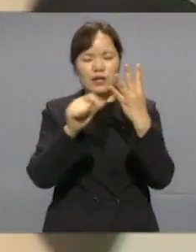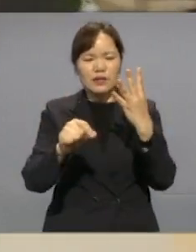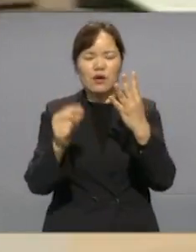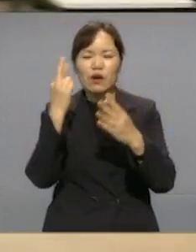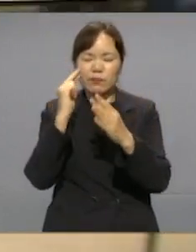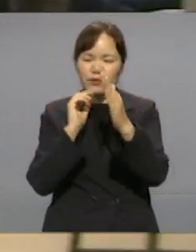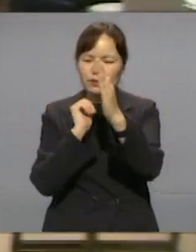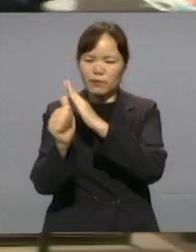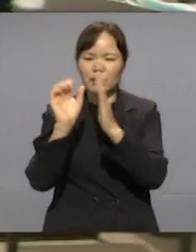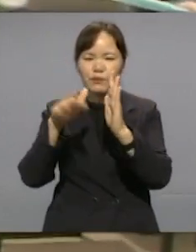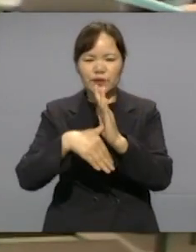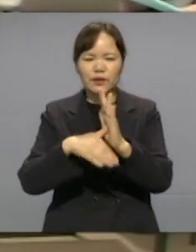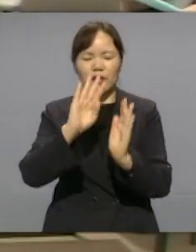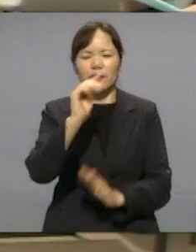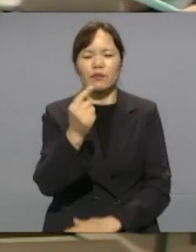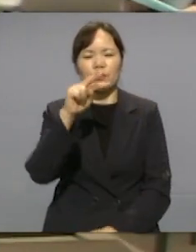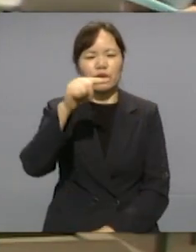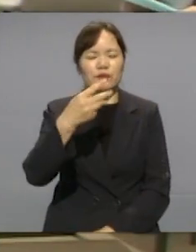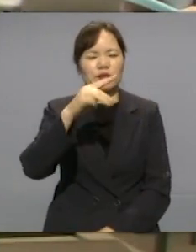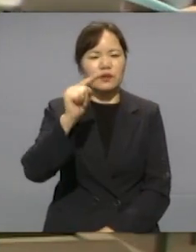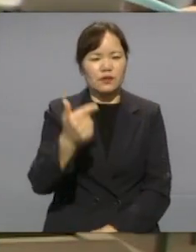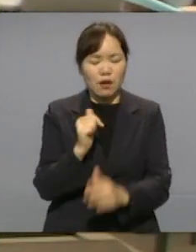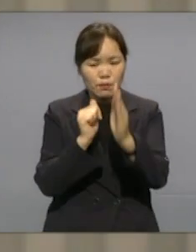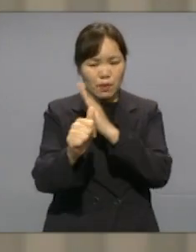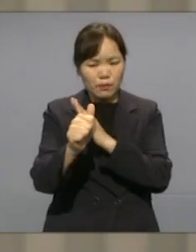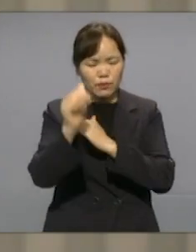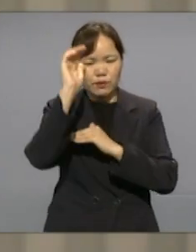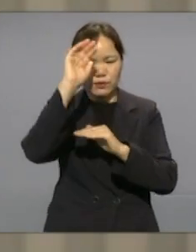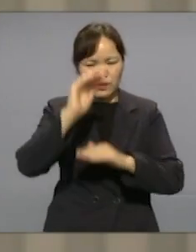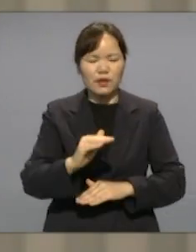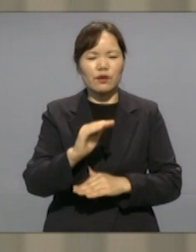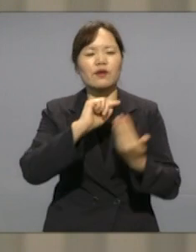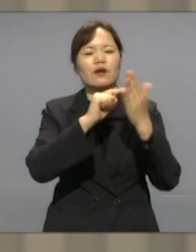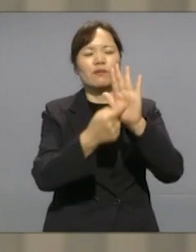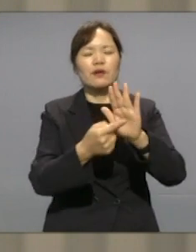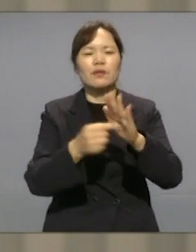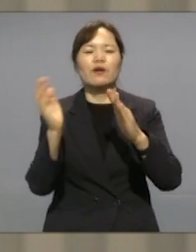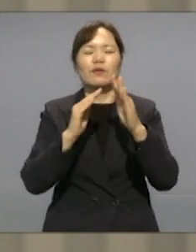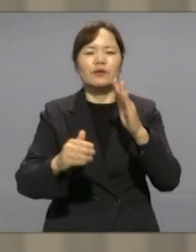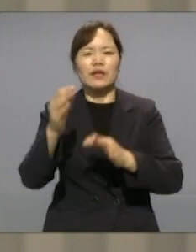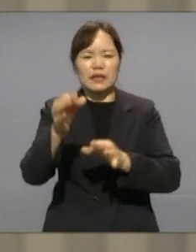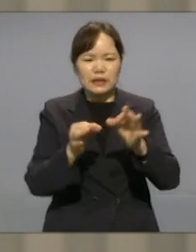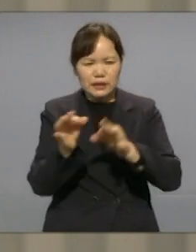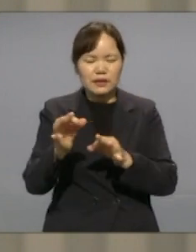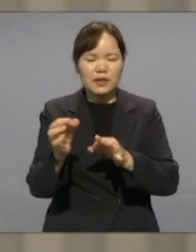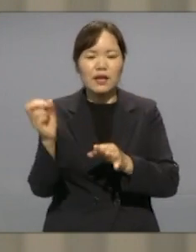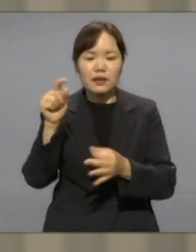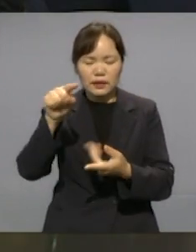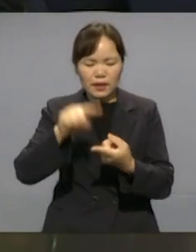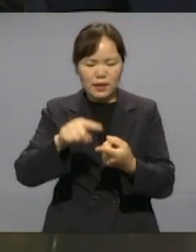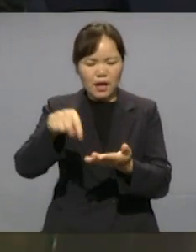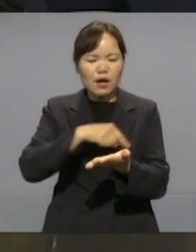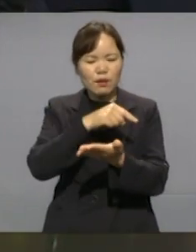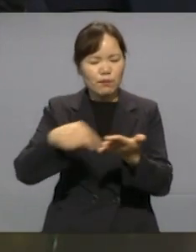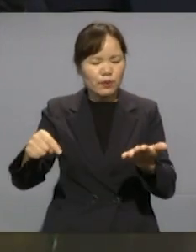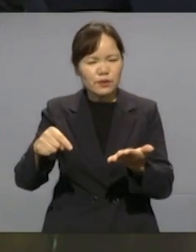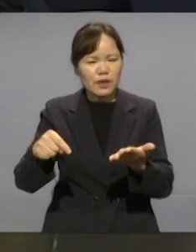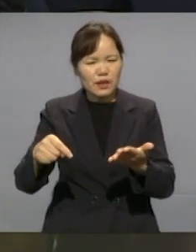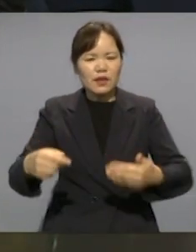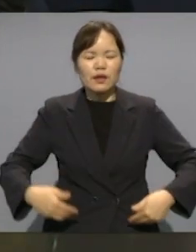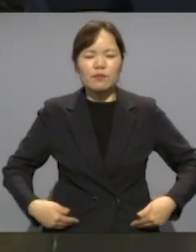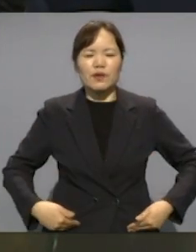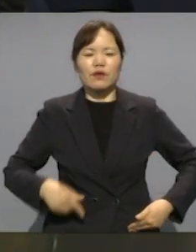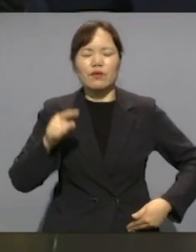때 찾았던 보스턴 클러스터를 언급하며 공정한 시장 질서와 그에 기반한 보상 체계가 자리 잡고 그렇게